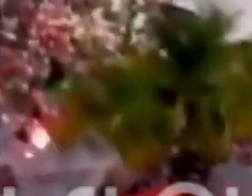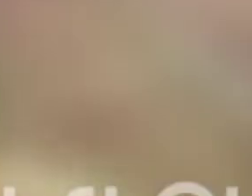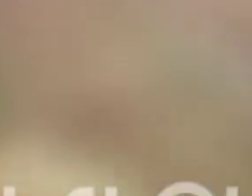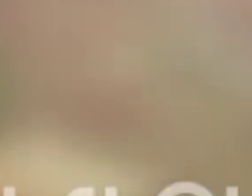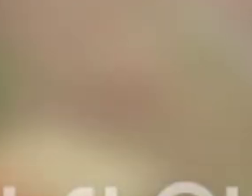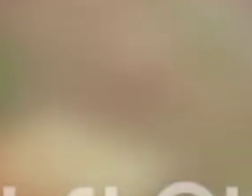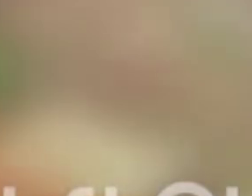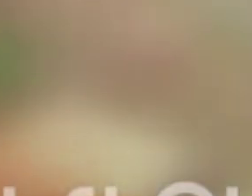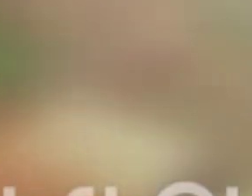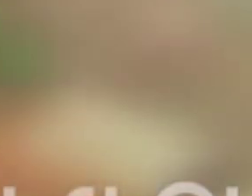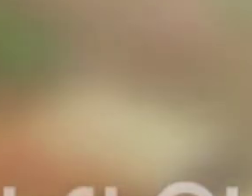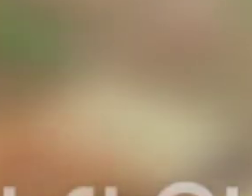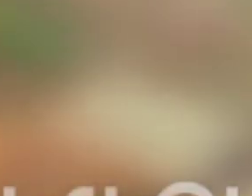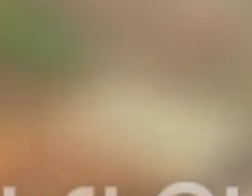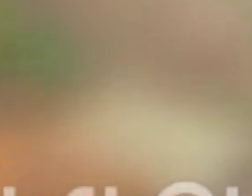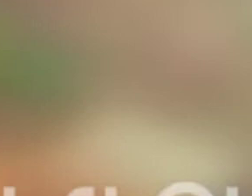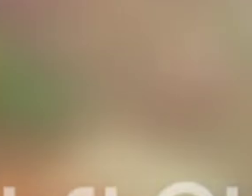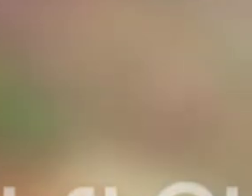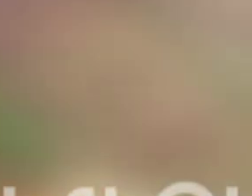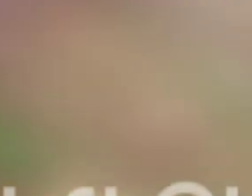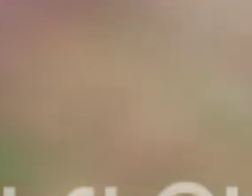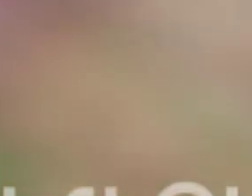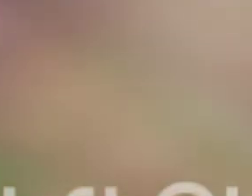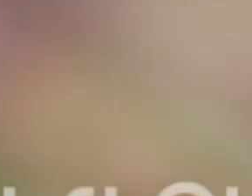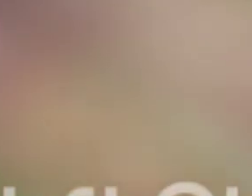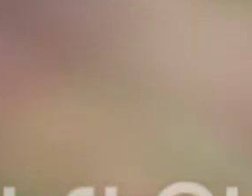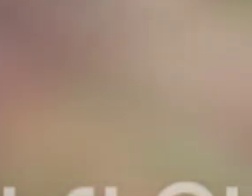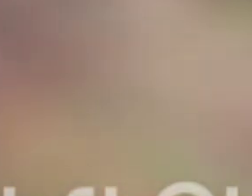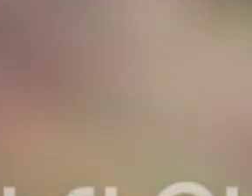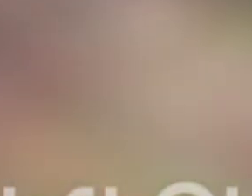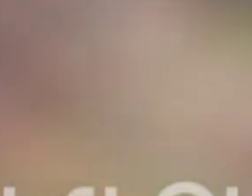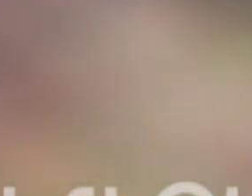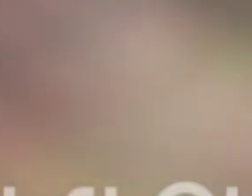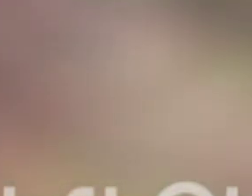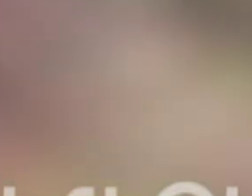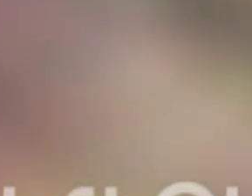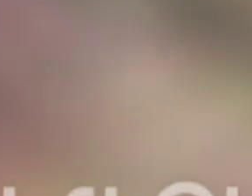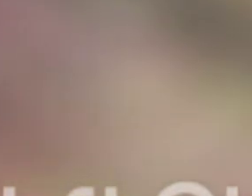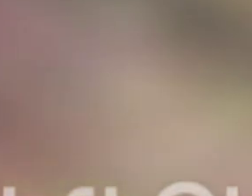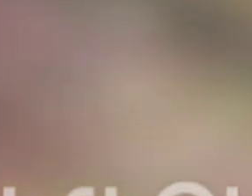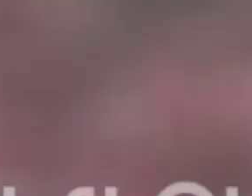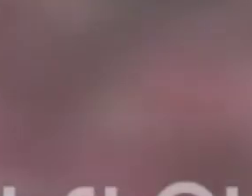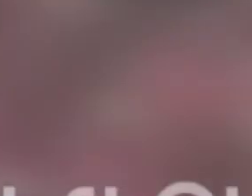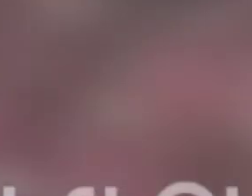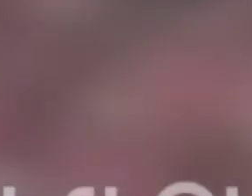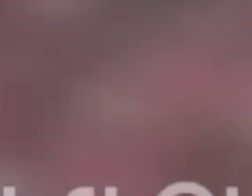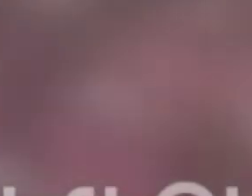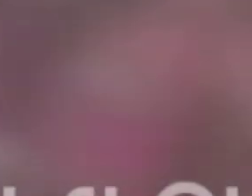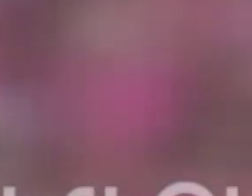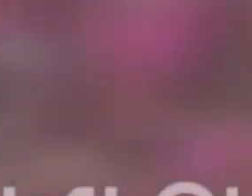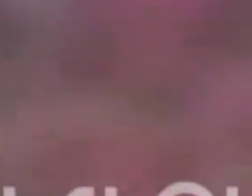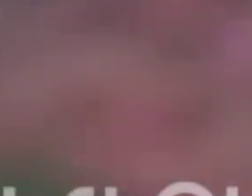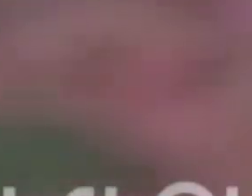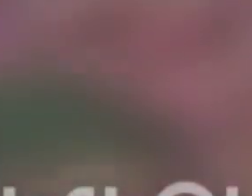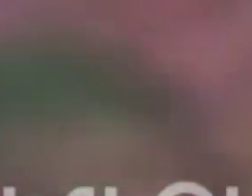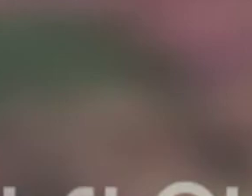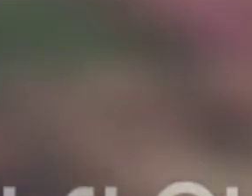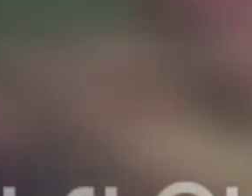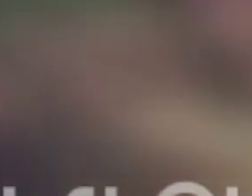me turn this life into something that you can never own. So fight and fight.